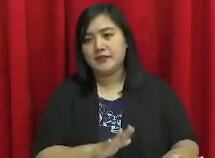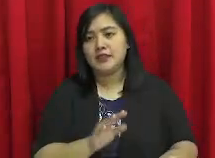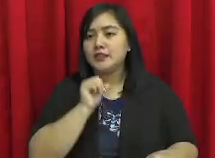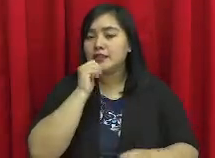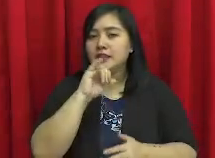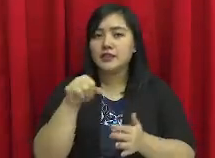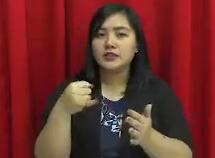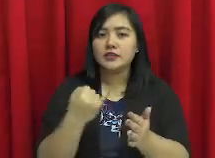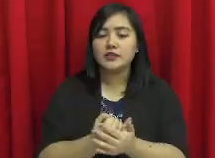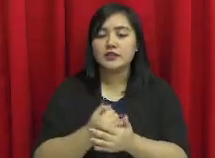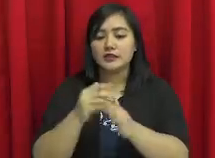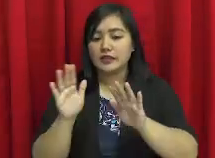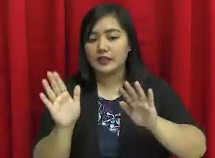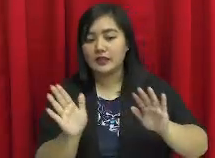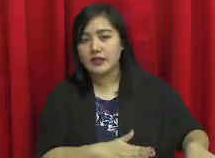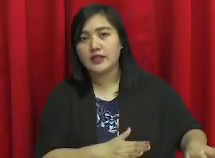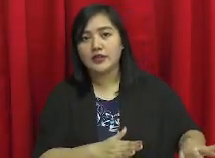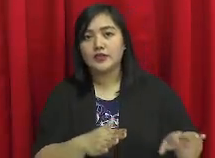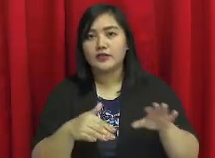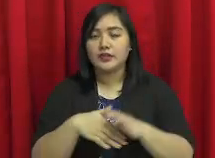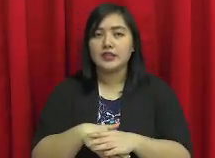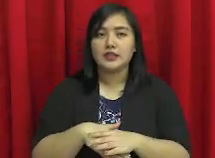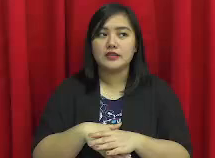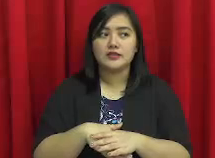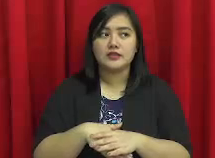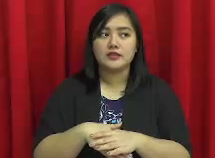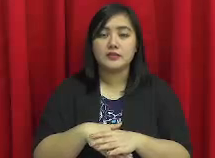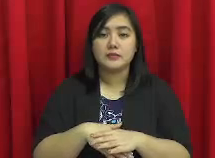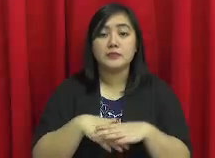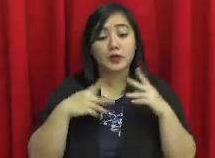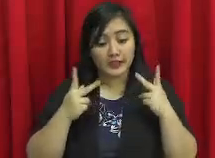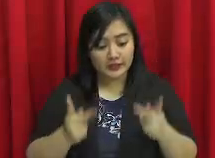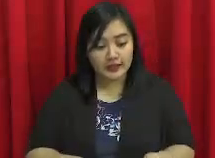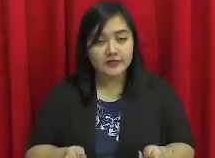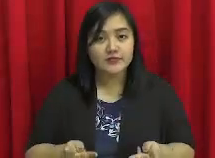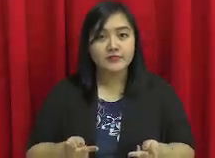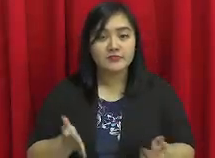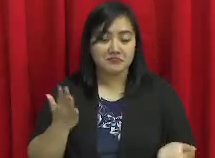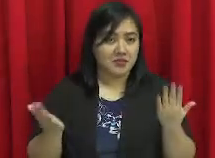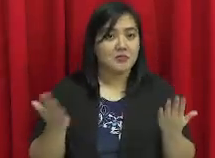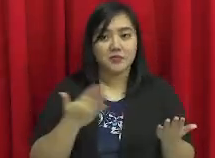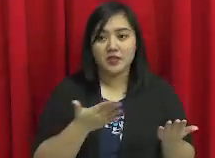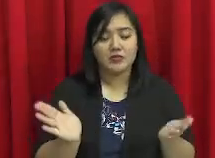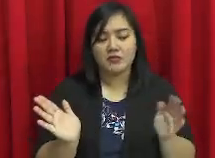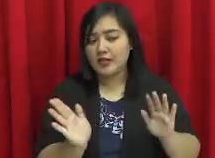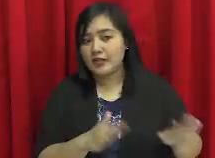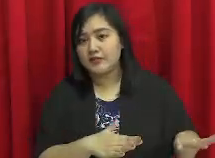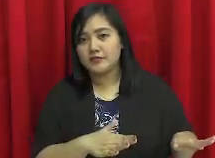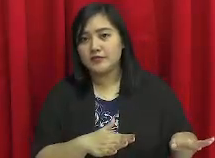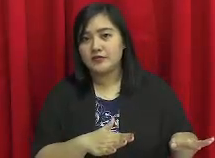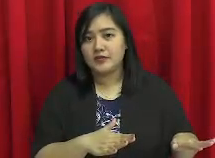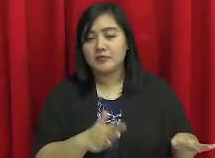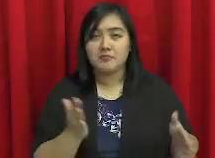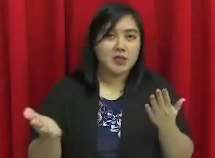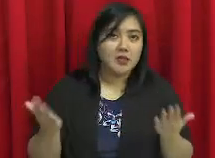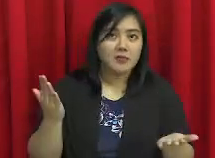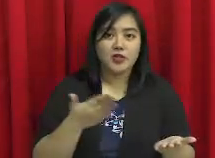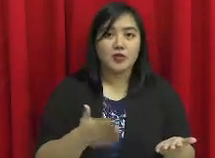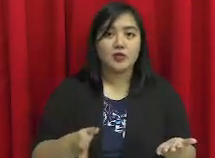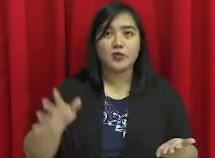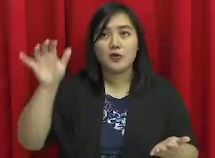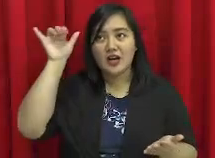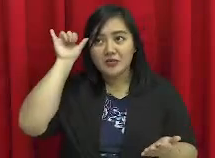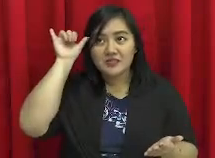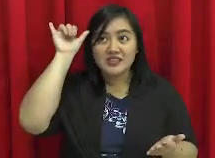about living in the presence. Yung kumaga yung presensya. Absence in the presence. Yun. Which is